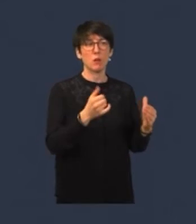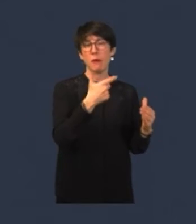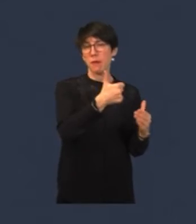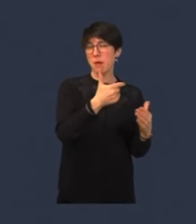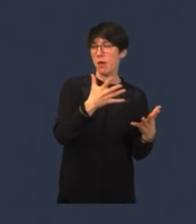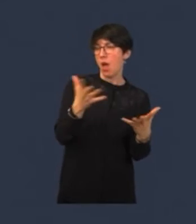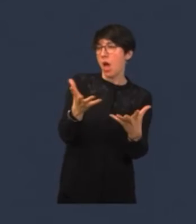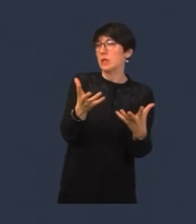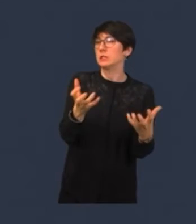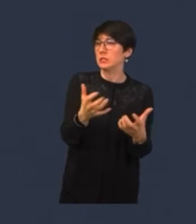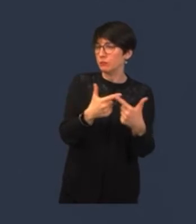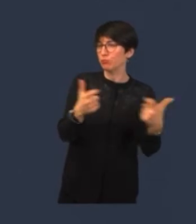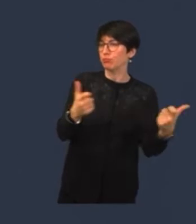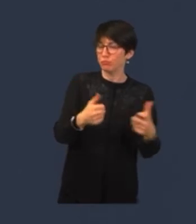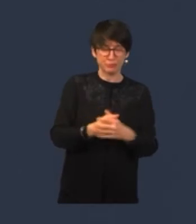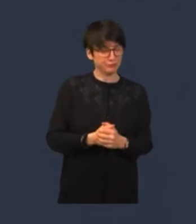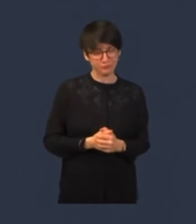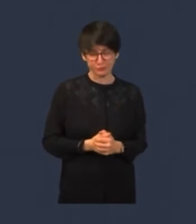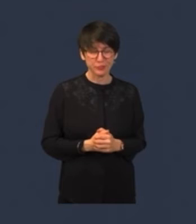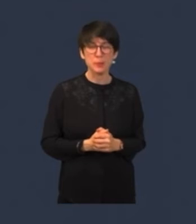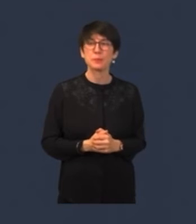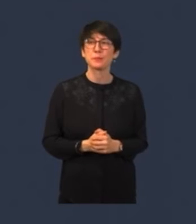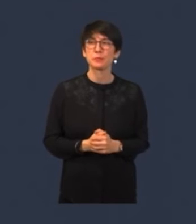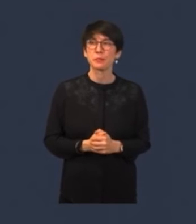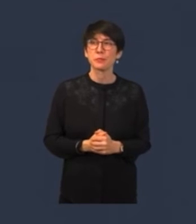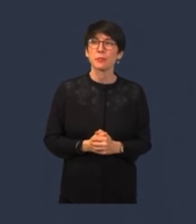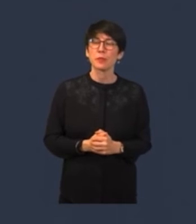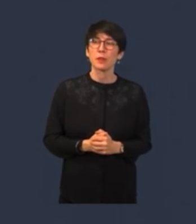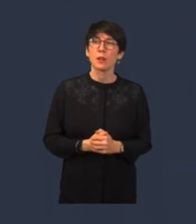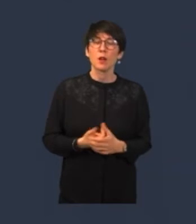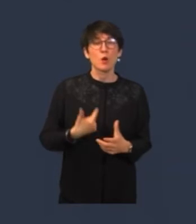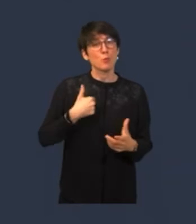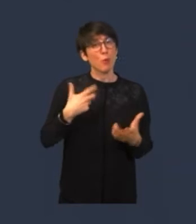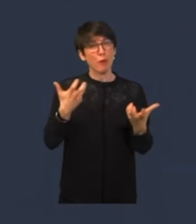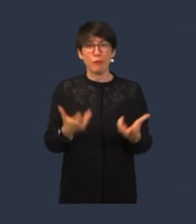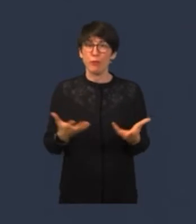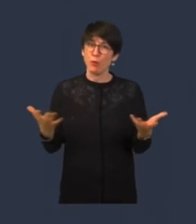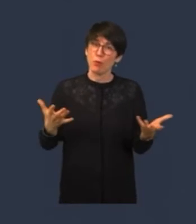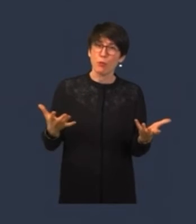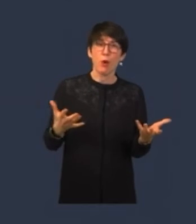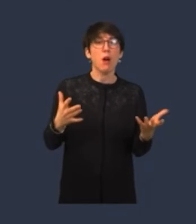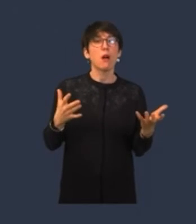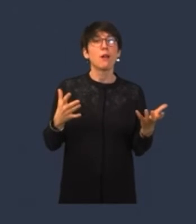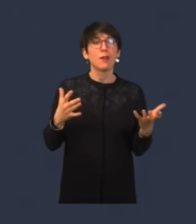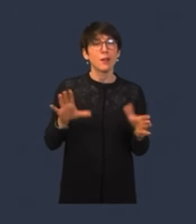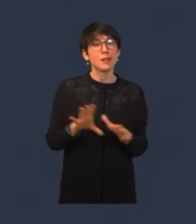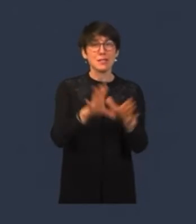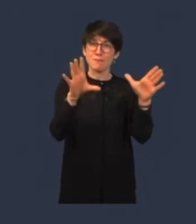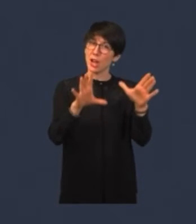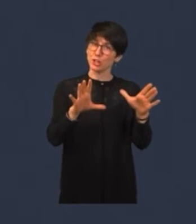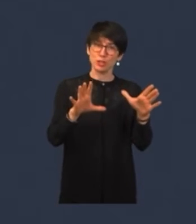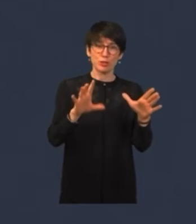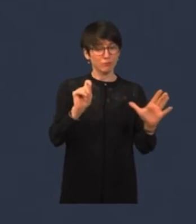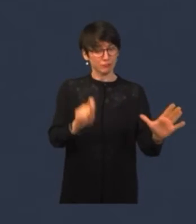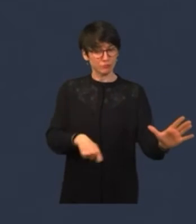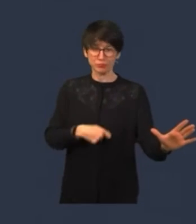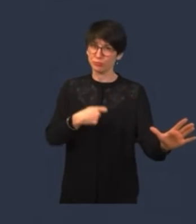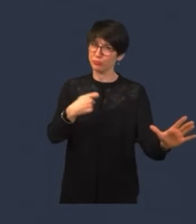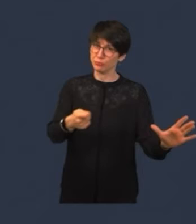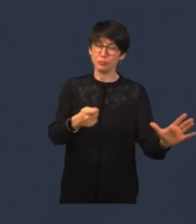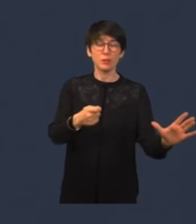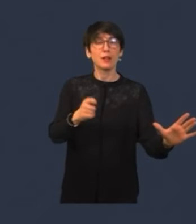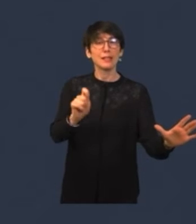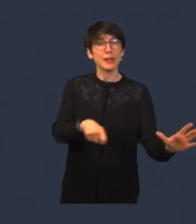ces néo-féminismes français, wokistes et islamisés, je veux prôner un retour aux sources, à la nature, car la femme